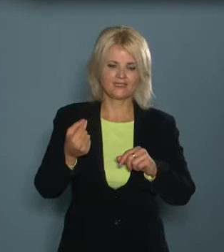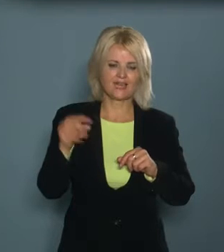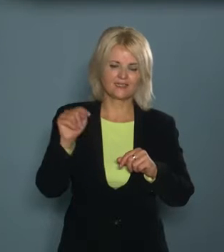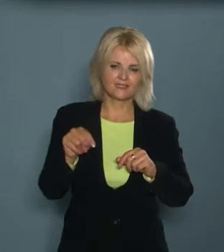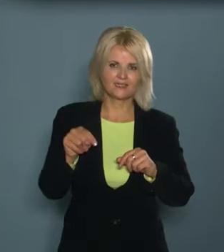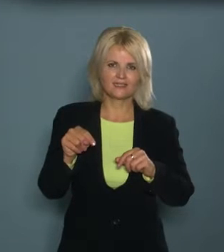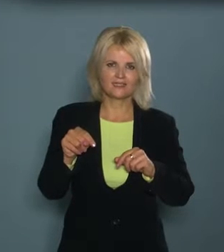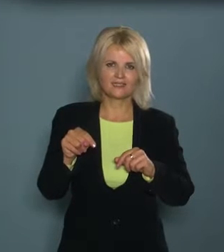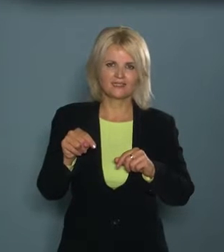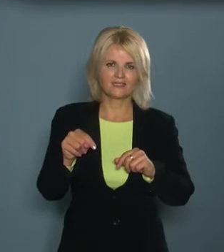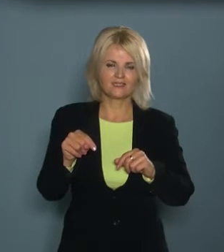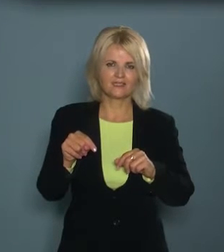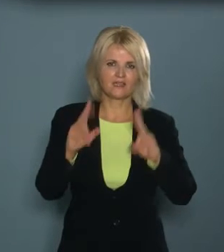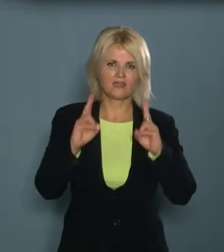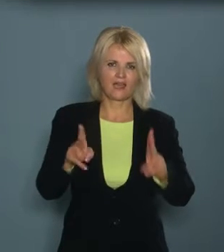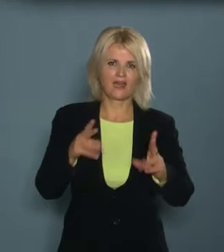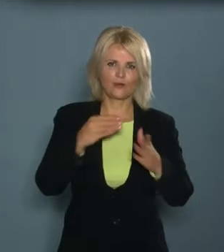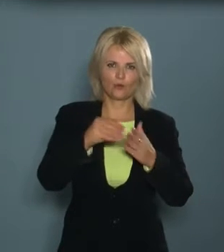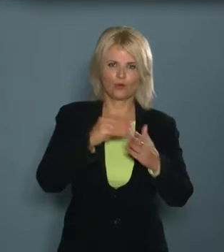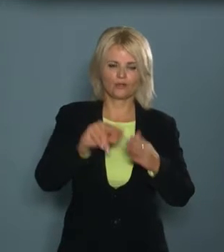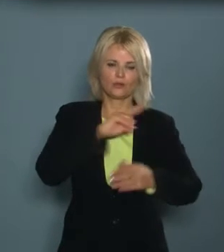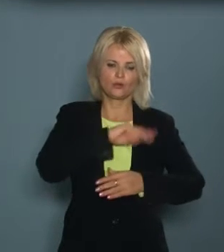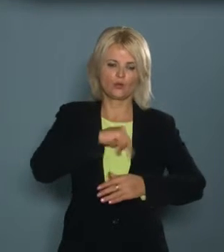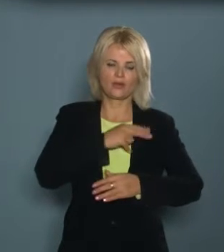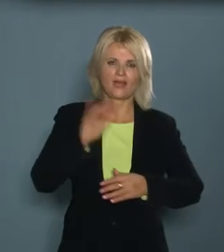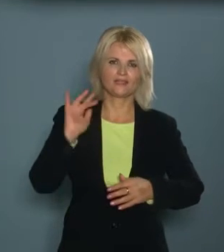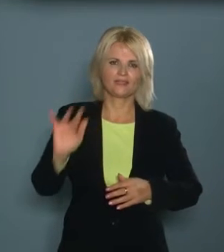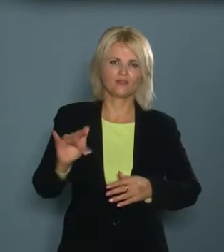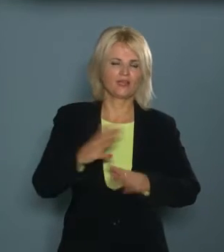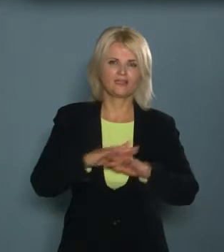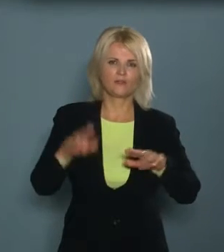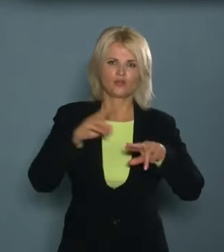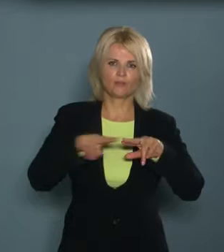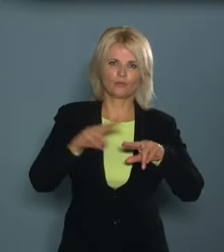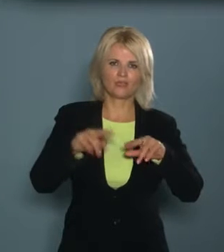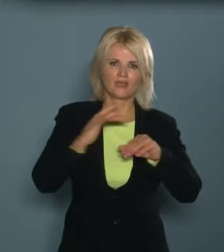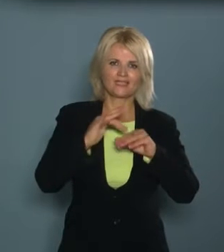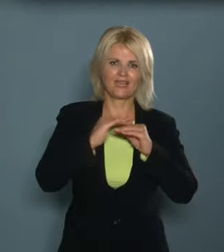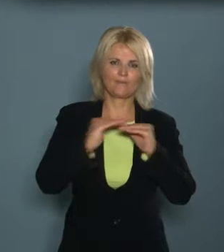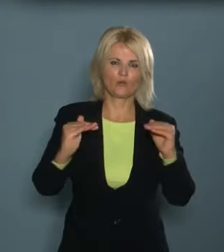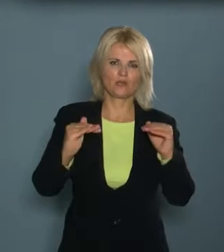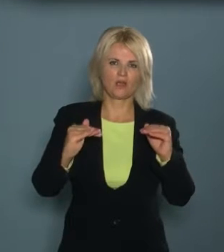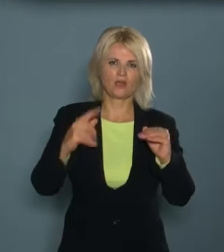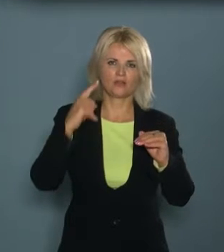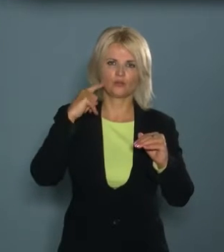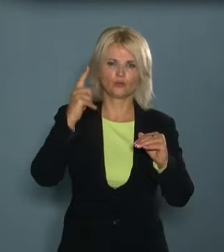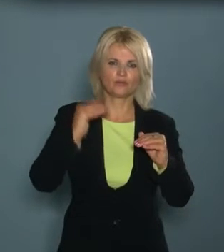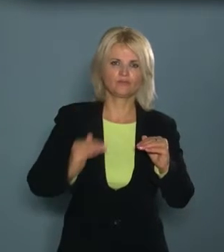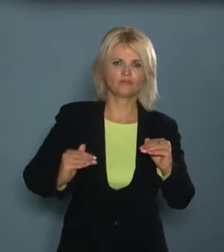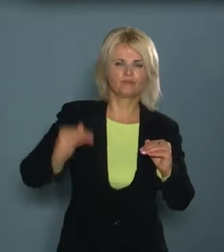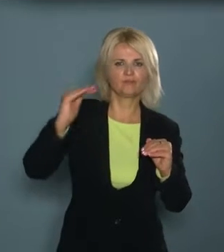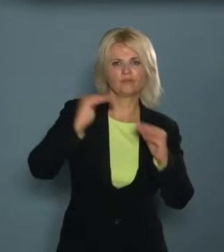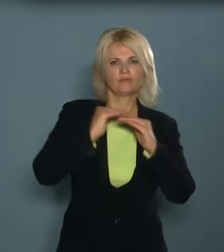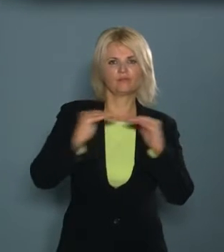ez feltétlenül ráfért már a kórházra, és ebből nem csak a műszaki színvonal tud megújulni,